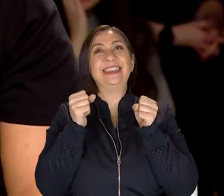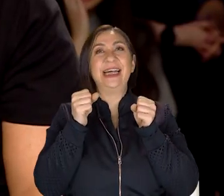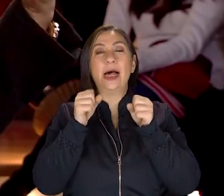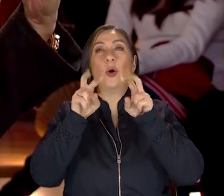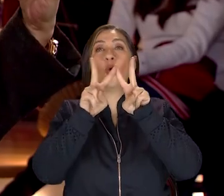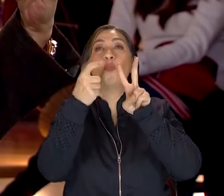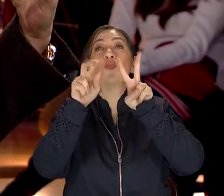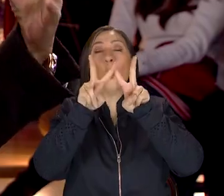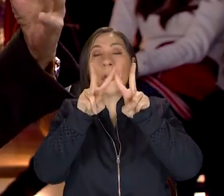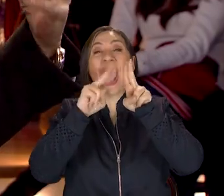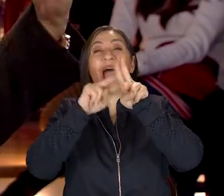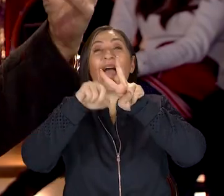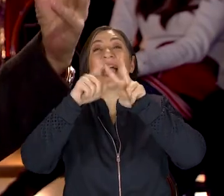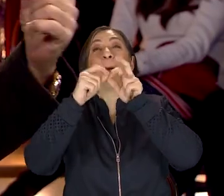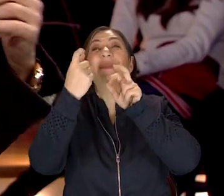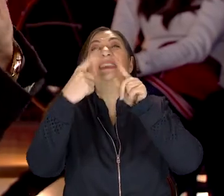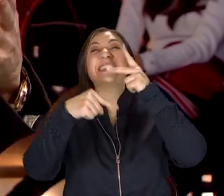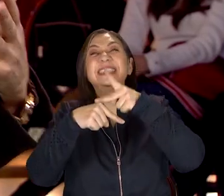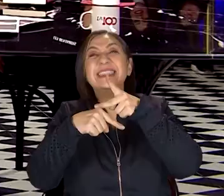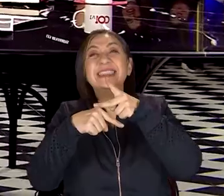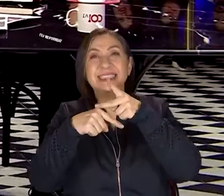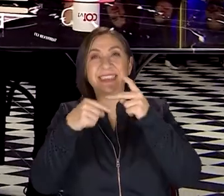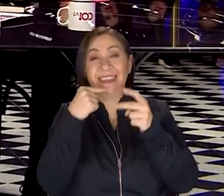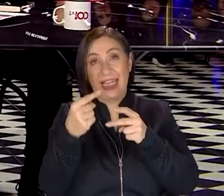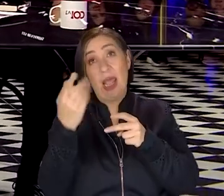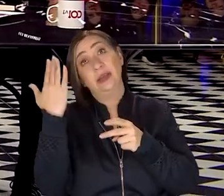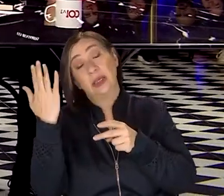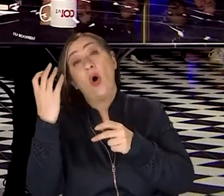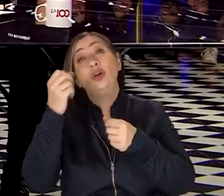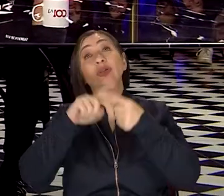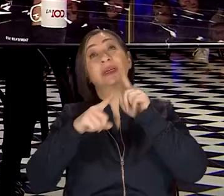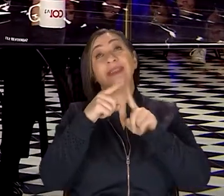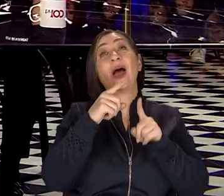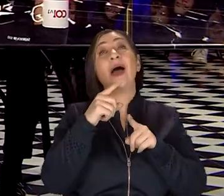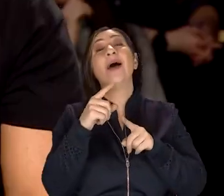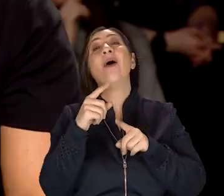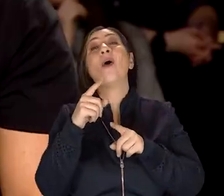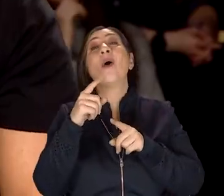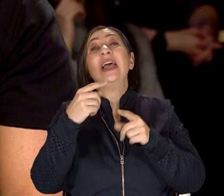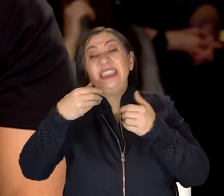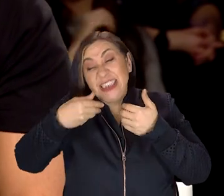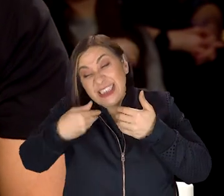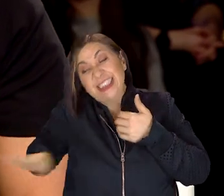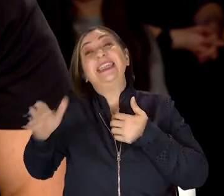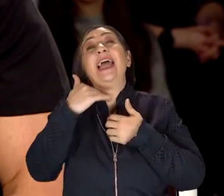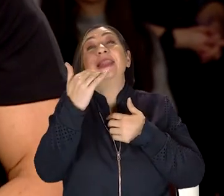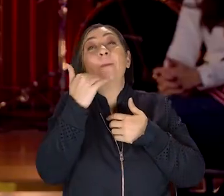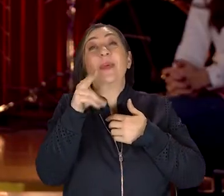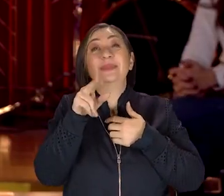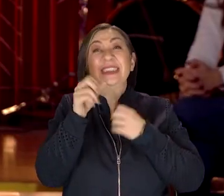munkabız derler eskiler yani munkabız, munkabız denir yani Osmanlıcası olur. O yüzden abi çok yani mekanda... boşaltamayan bir